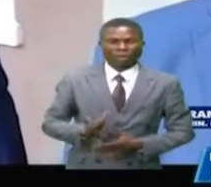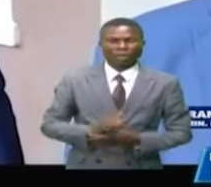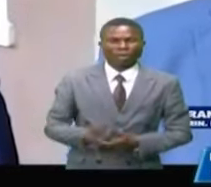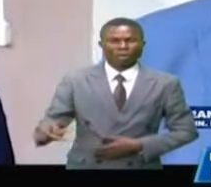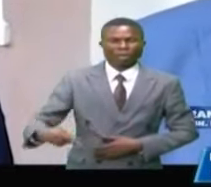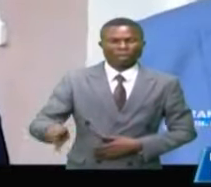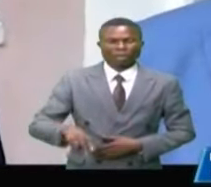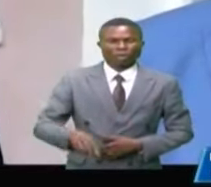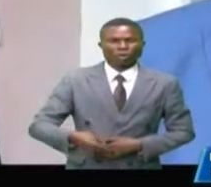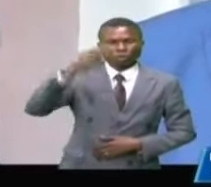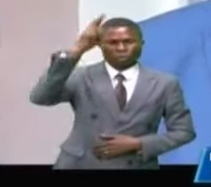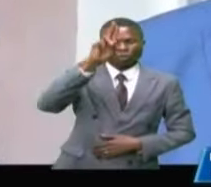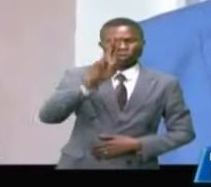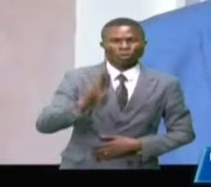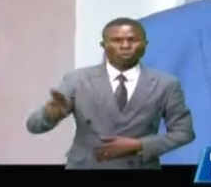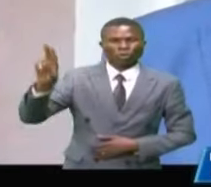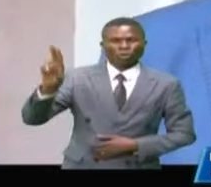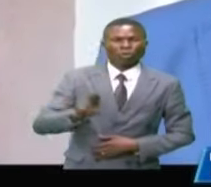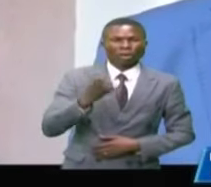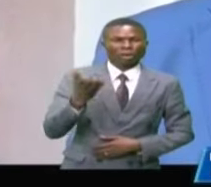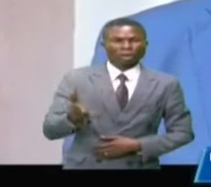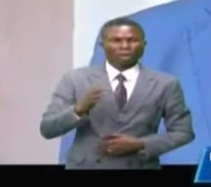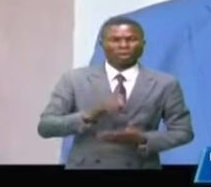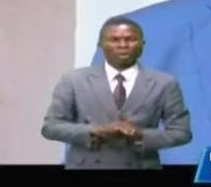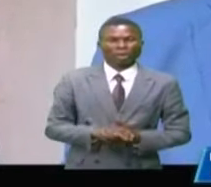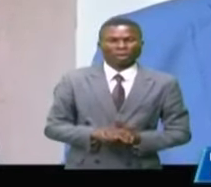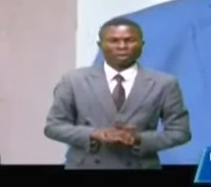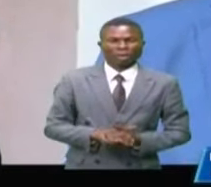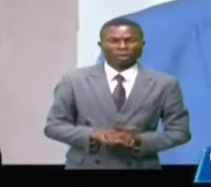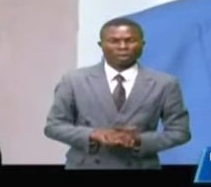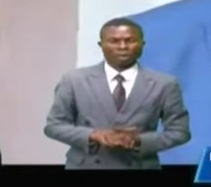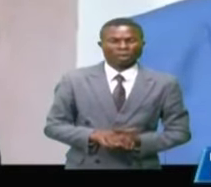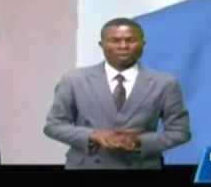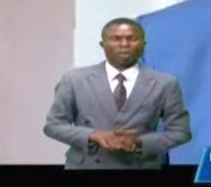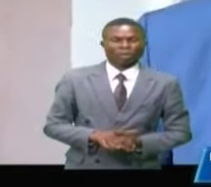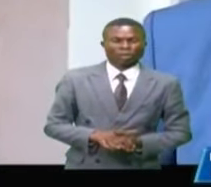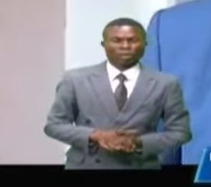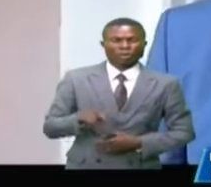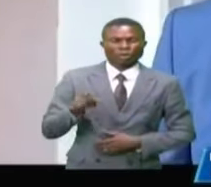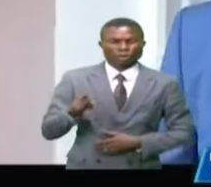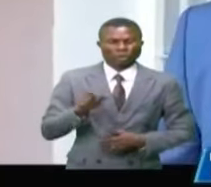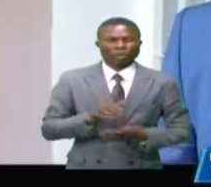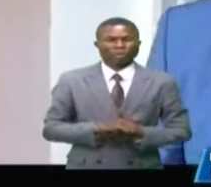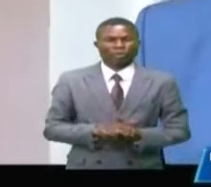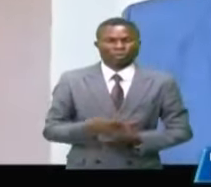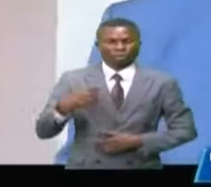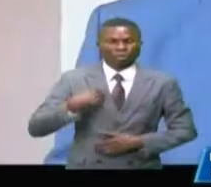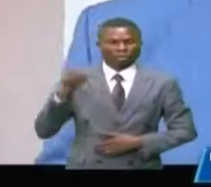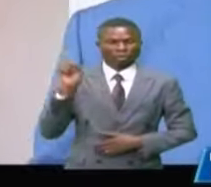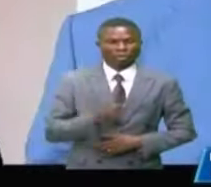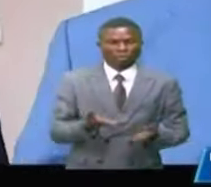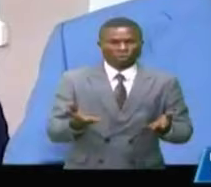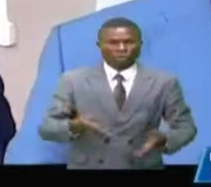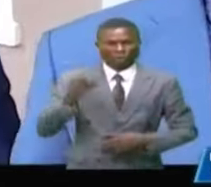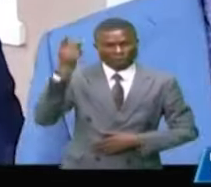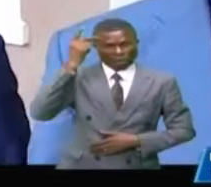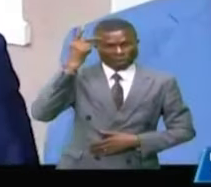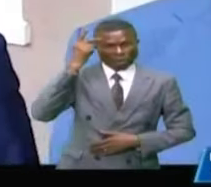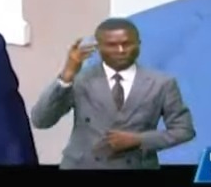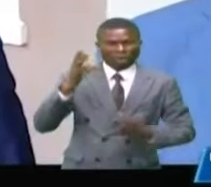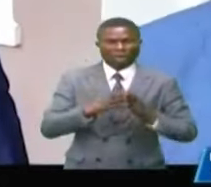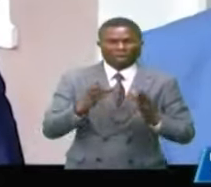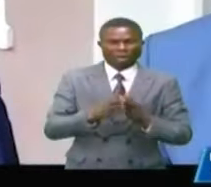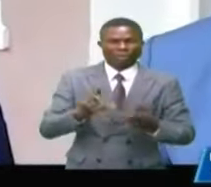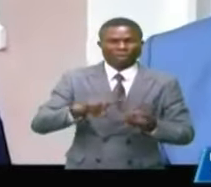la province du Haut-Uélé, honorable Christophe Basséané, je suis venu ici à Kinshasa accompagné de